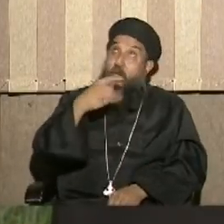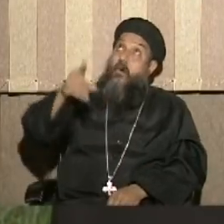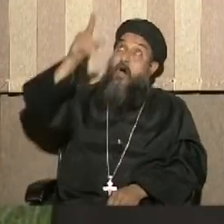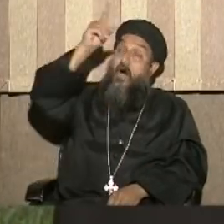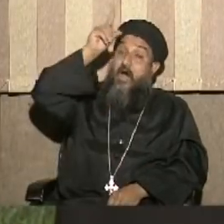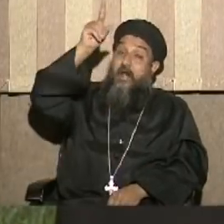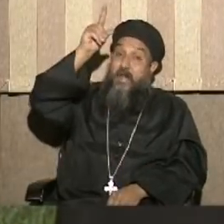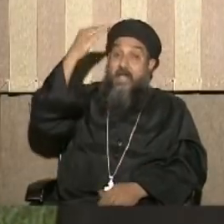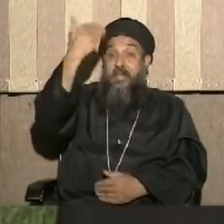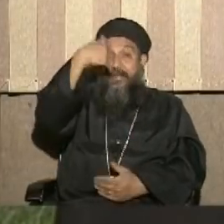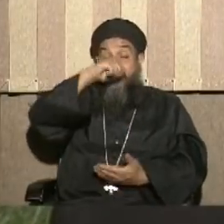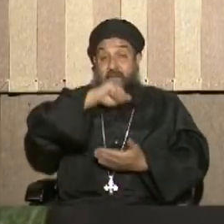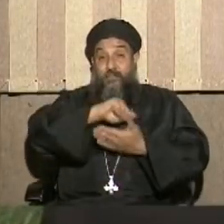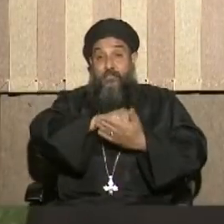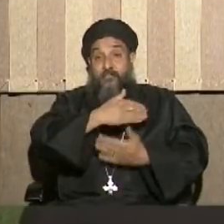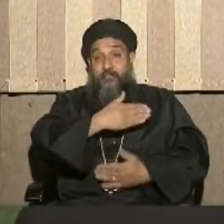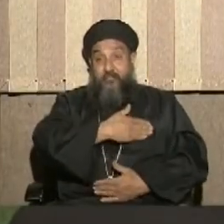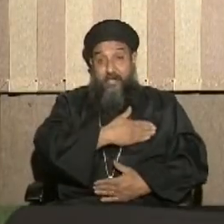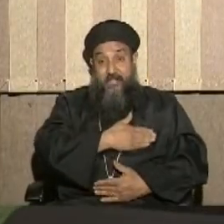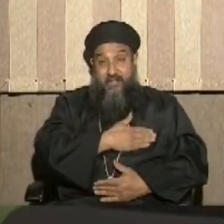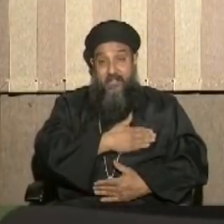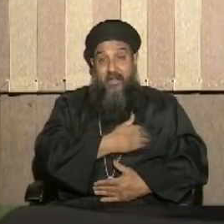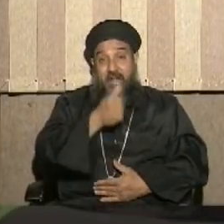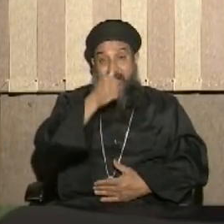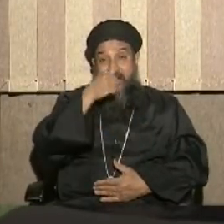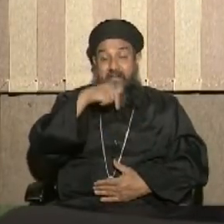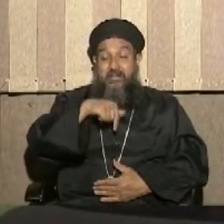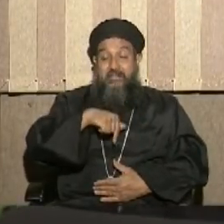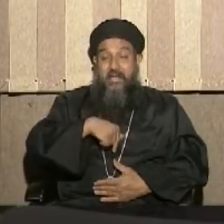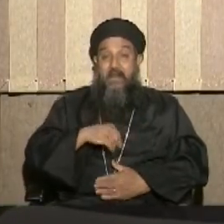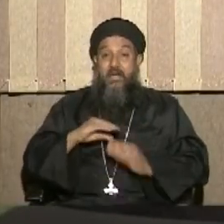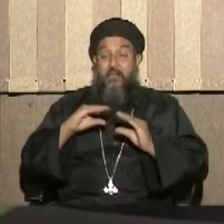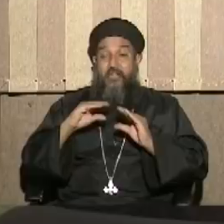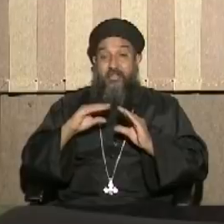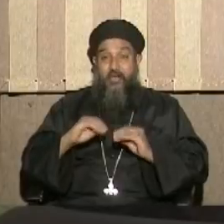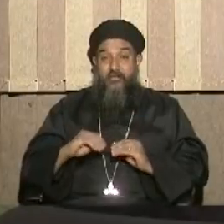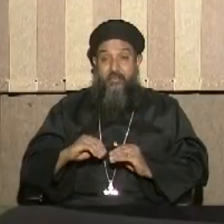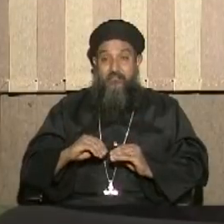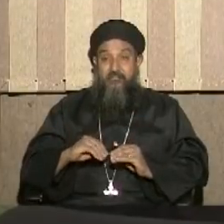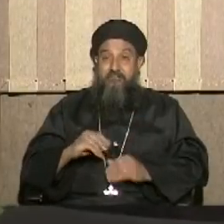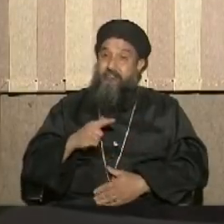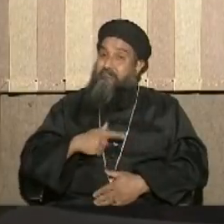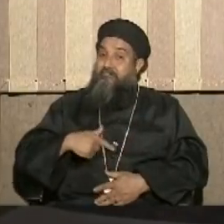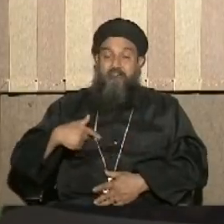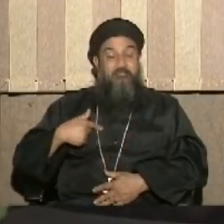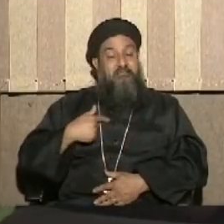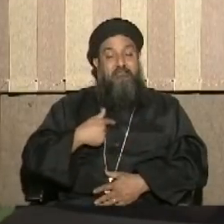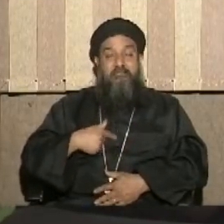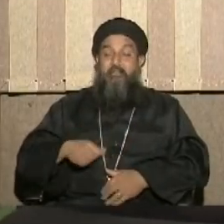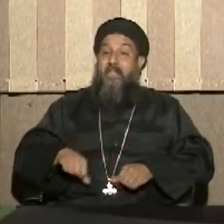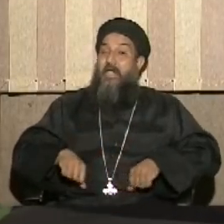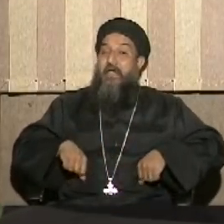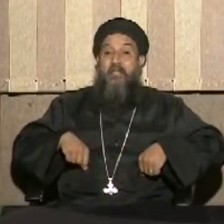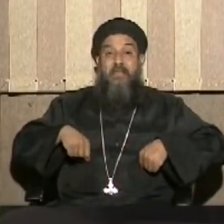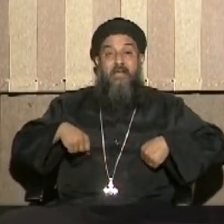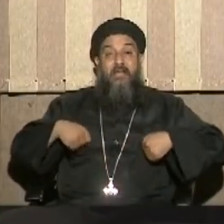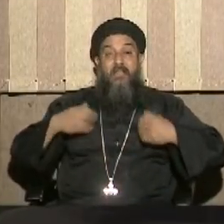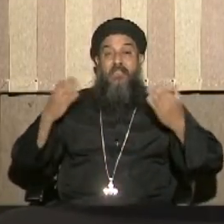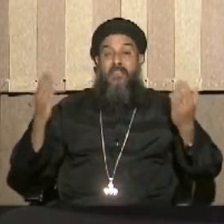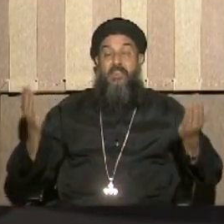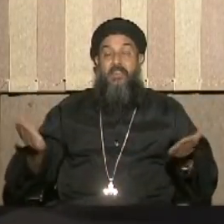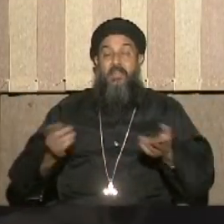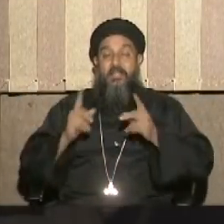روح الله اللي ساكن فيكم لو حزن أو انطفى هتصير حياتكم بلا